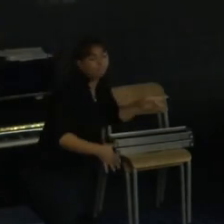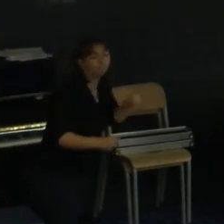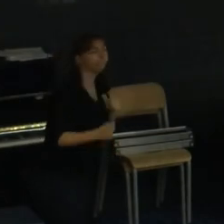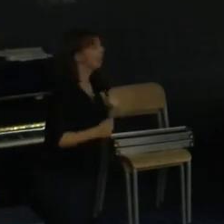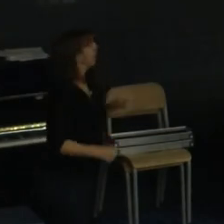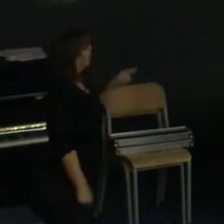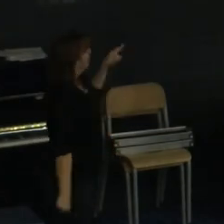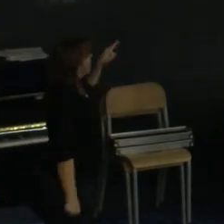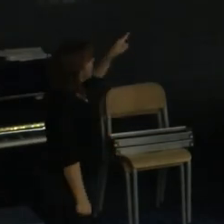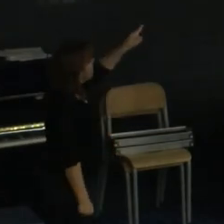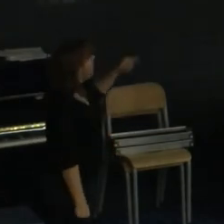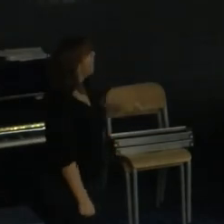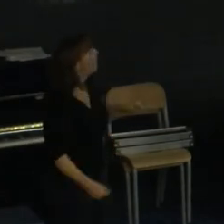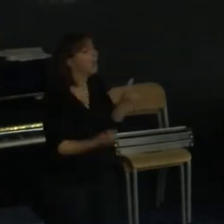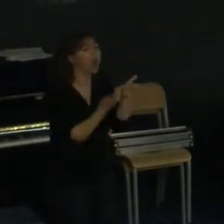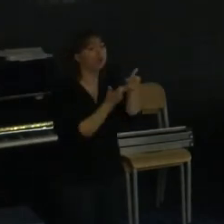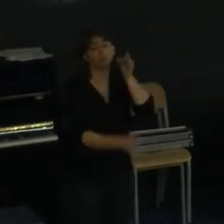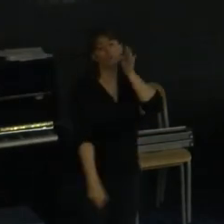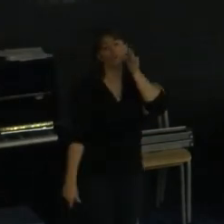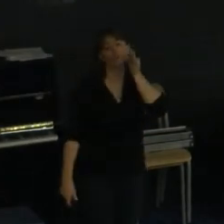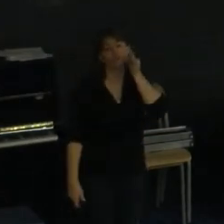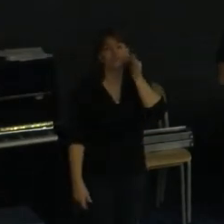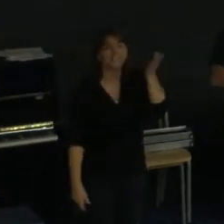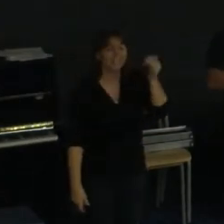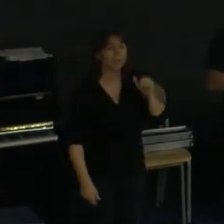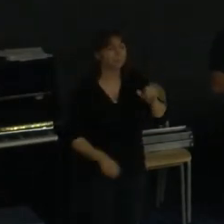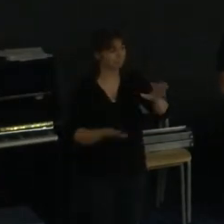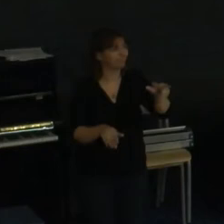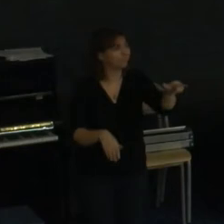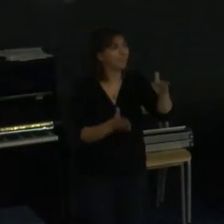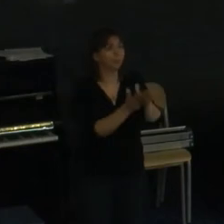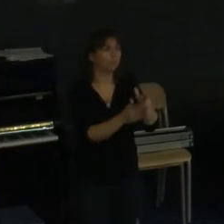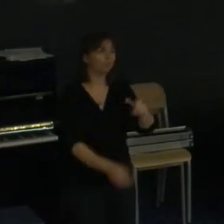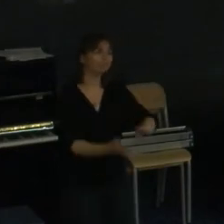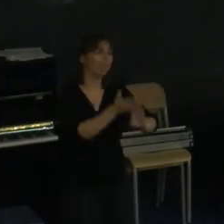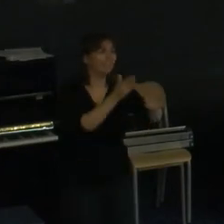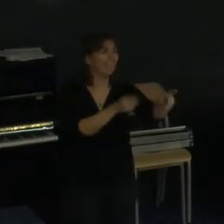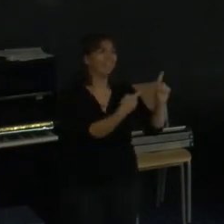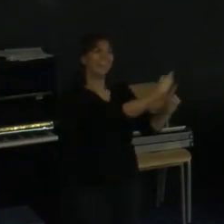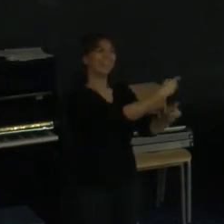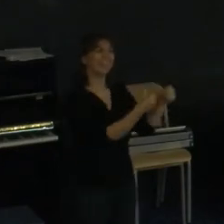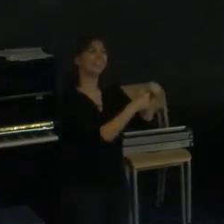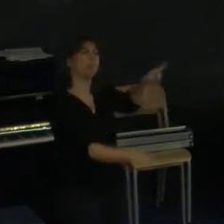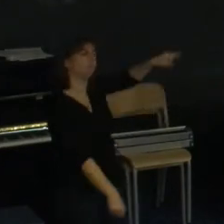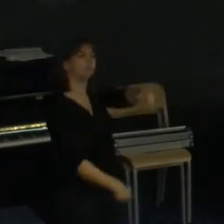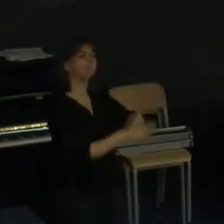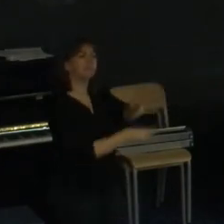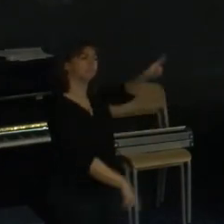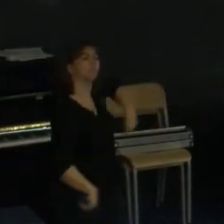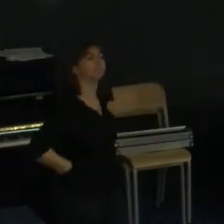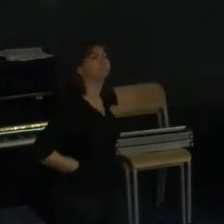petit exemple. Il ne fait pas grand-chose, mais je vais vous demander, allez, cache, qui est-ce qui peut me dire ce qu'il fait?